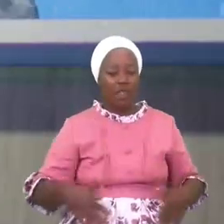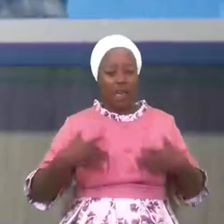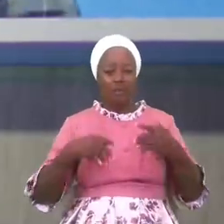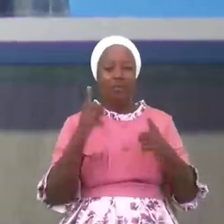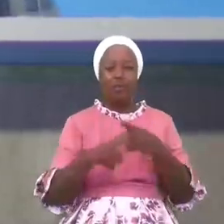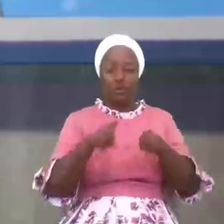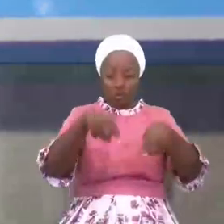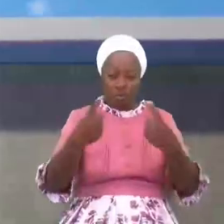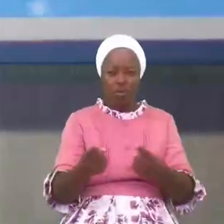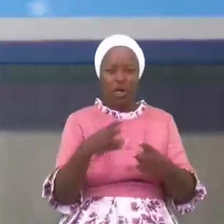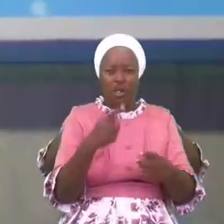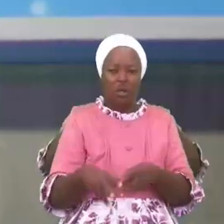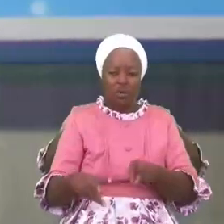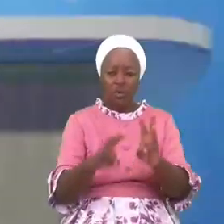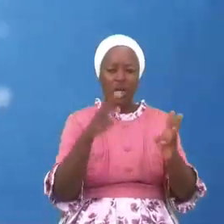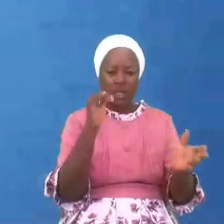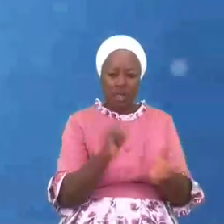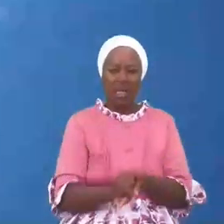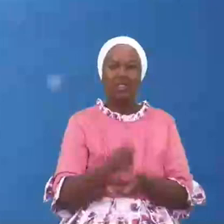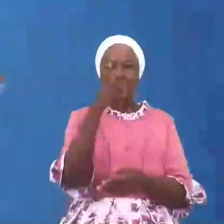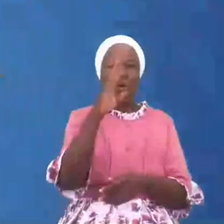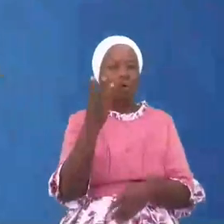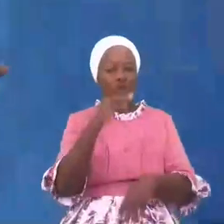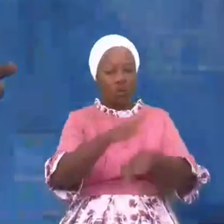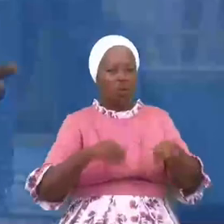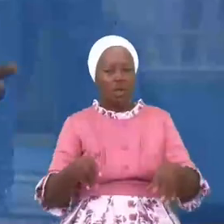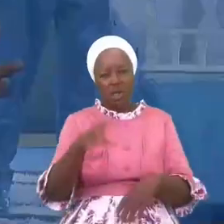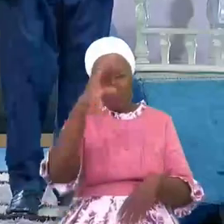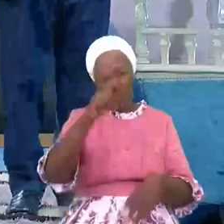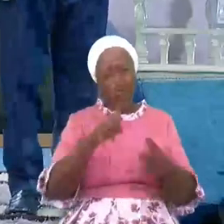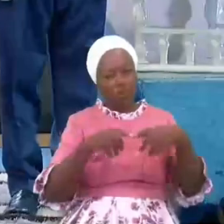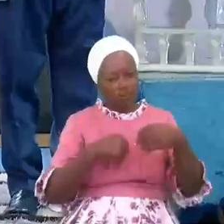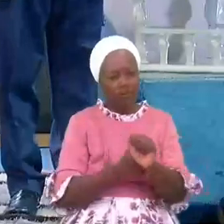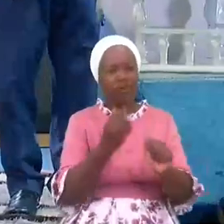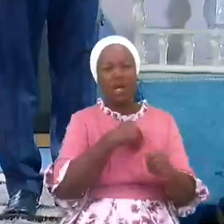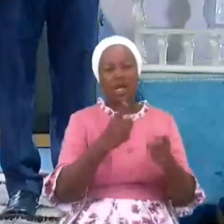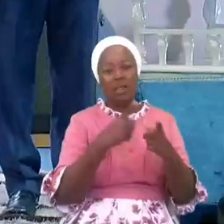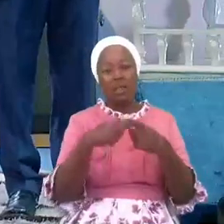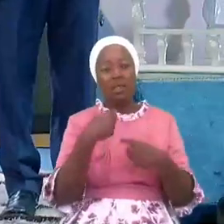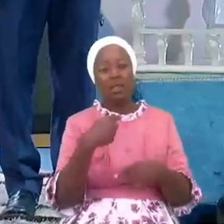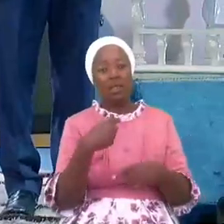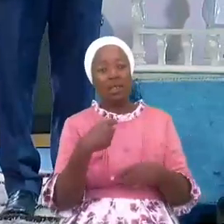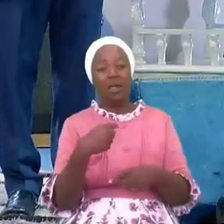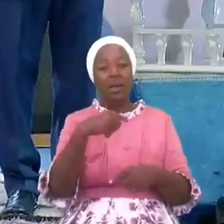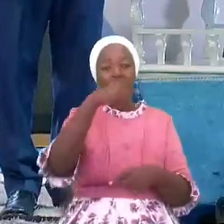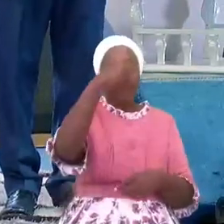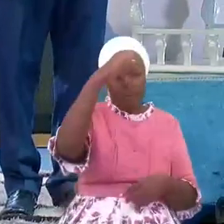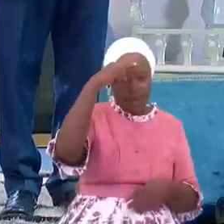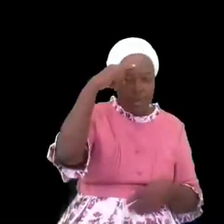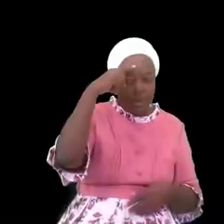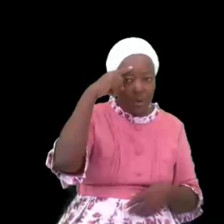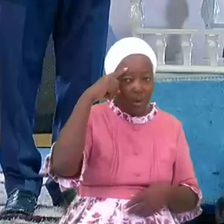la direction dans laquelle il devait suivre, celle dans laquelle Dieu l'appelait. Et ensuite il dit, parce